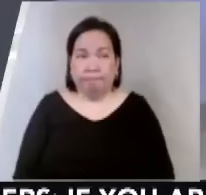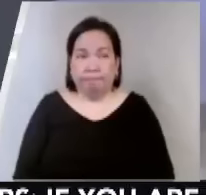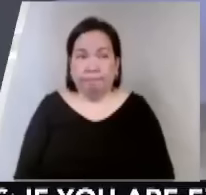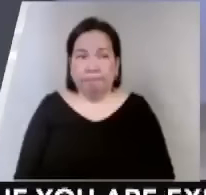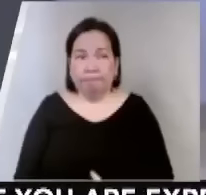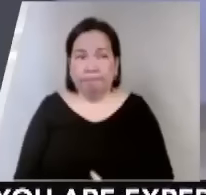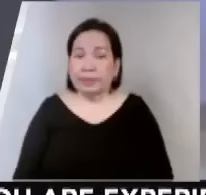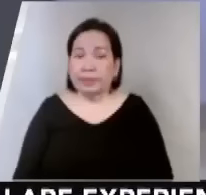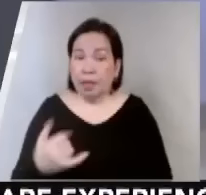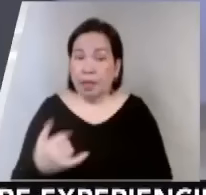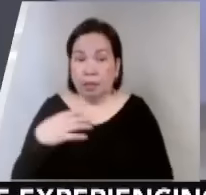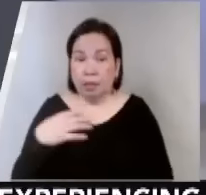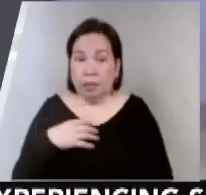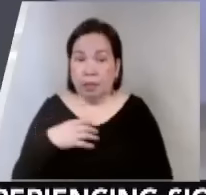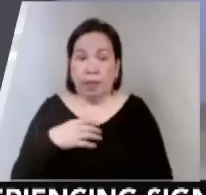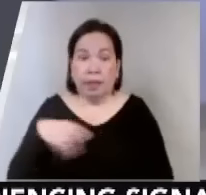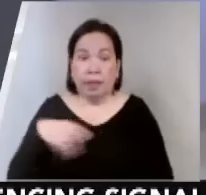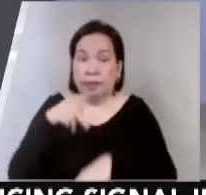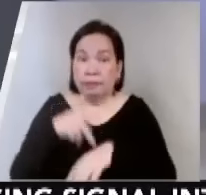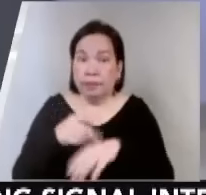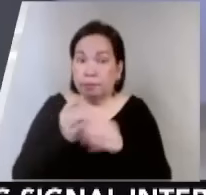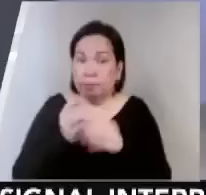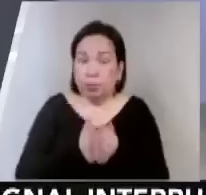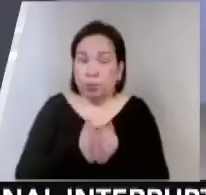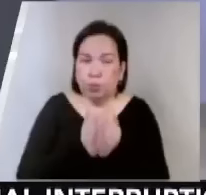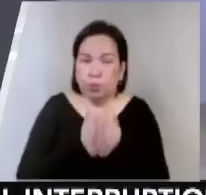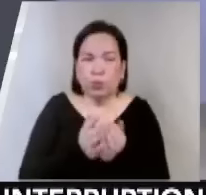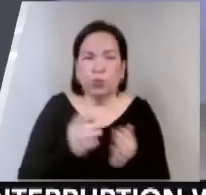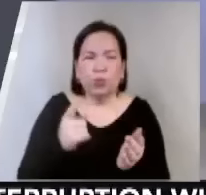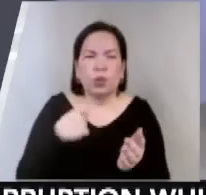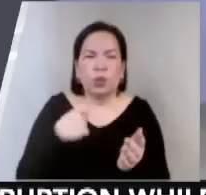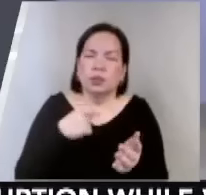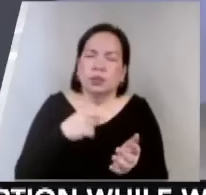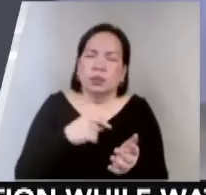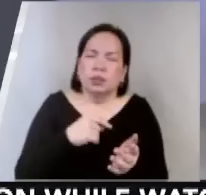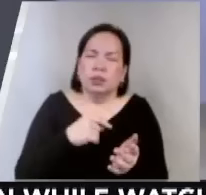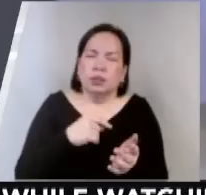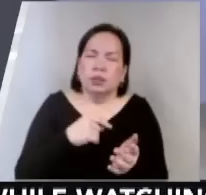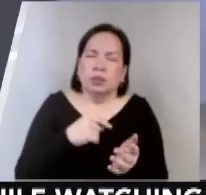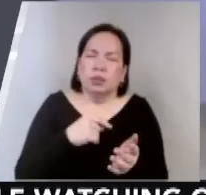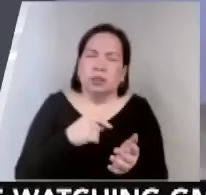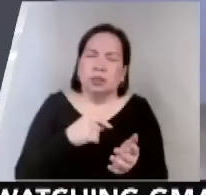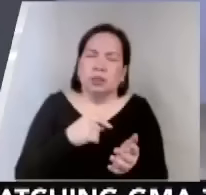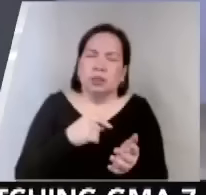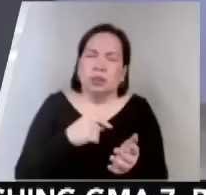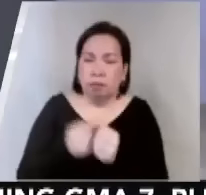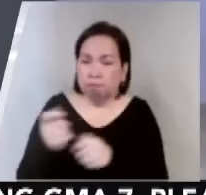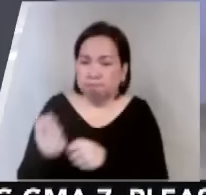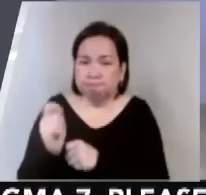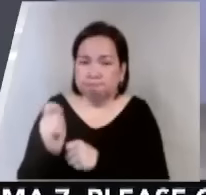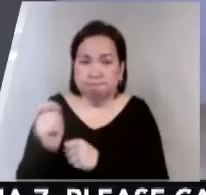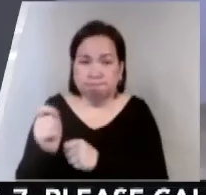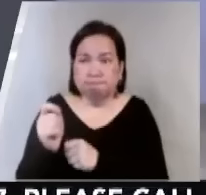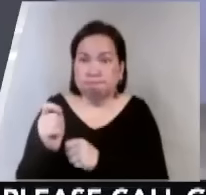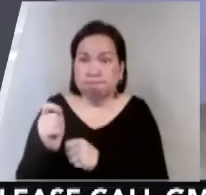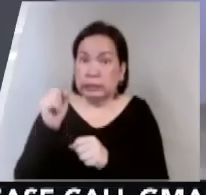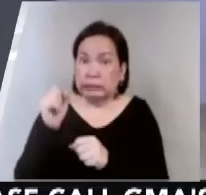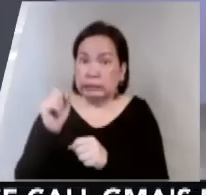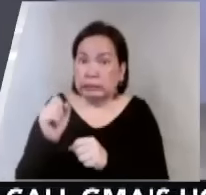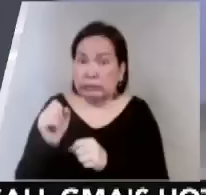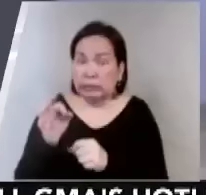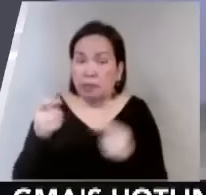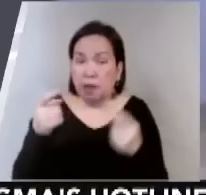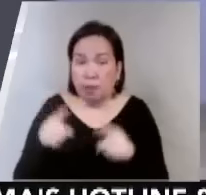Nakaantabay ang Philippine Coast Guard para umalalay sa mga mangingisda sa gitna ng panghuhuli ng China sa isang fishing boat